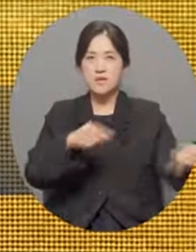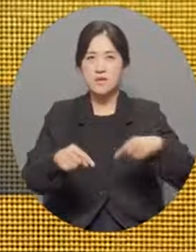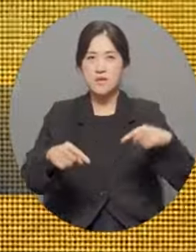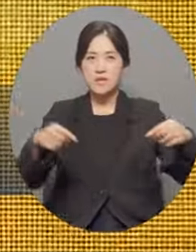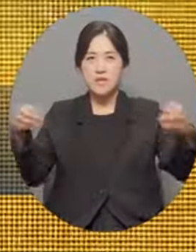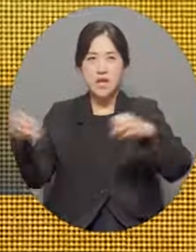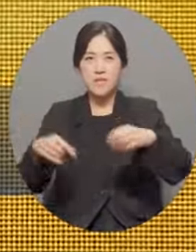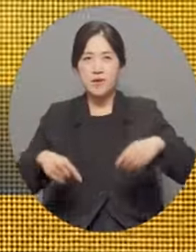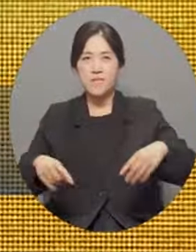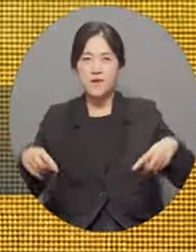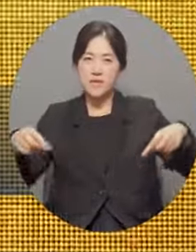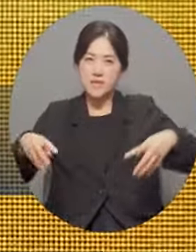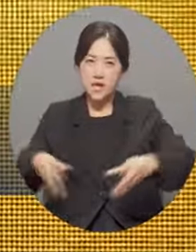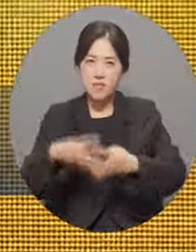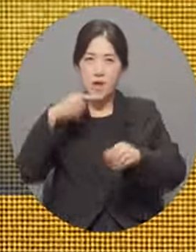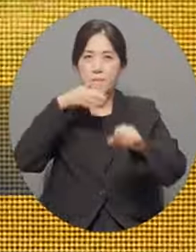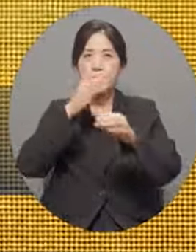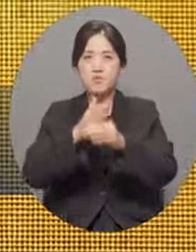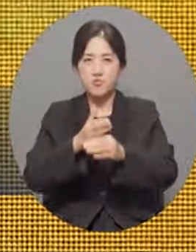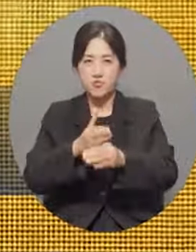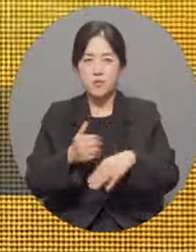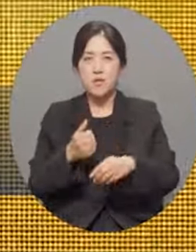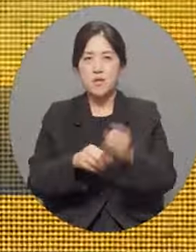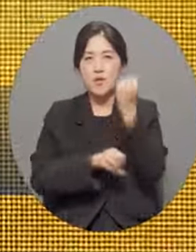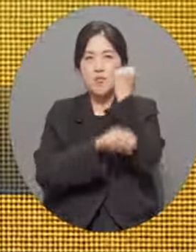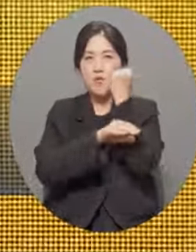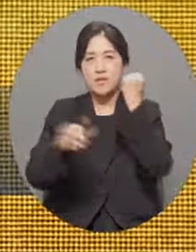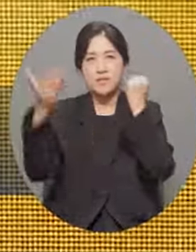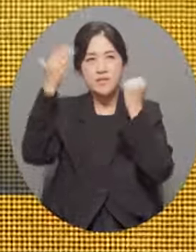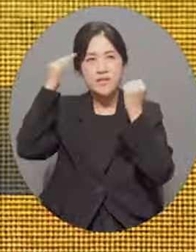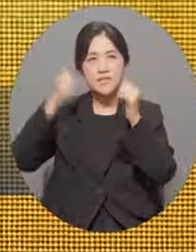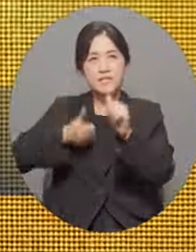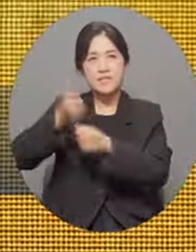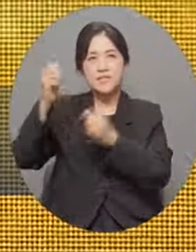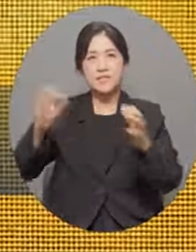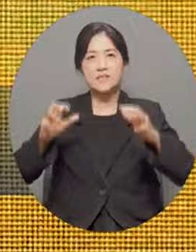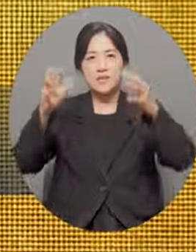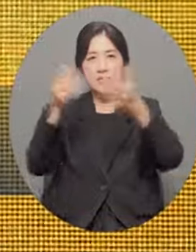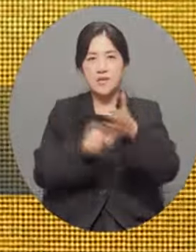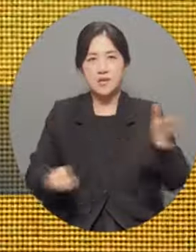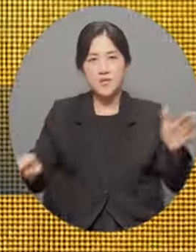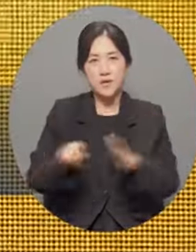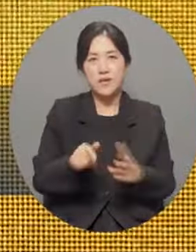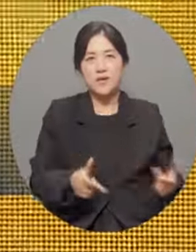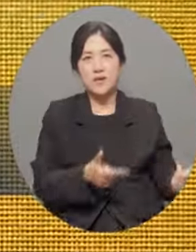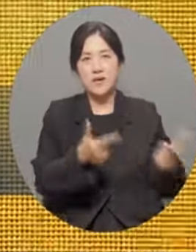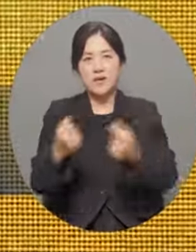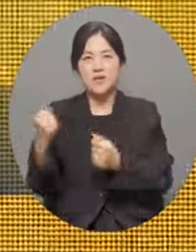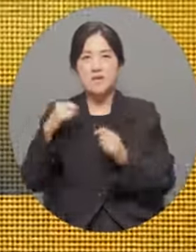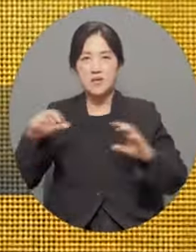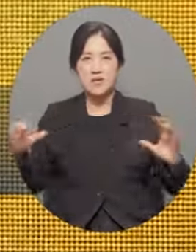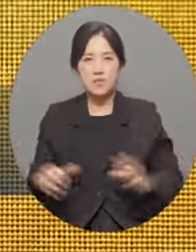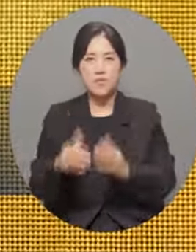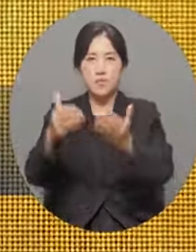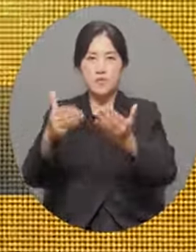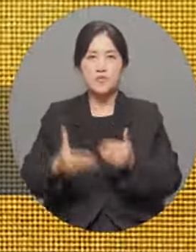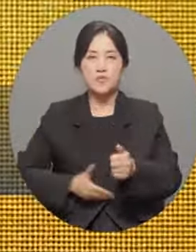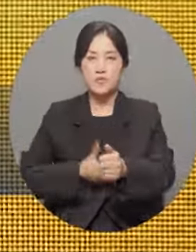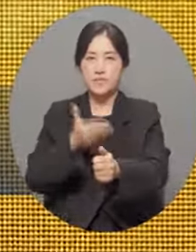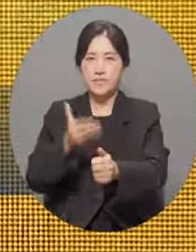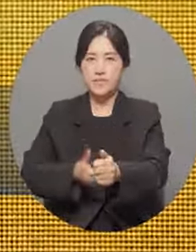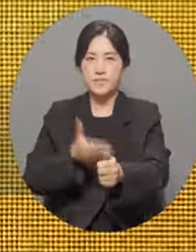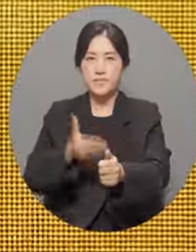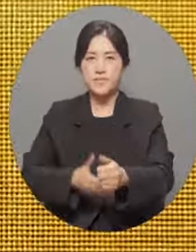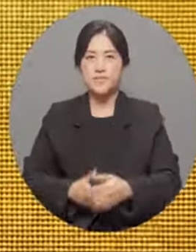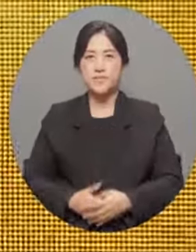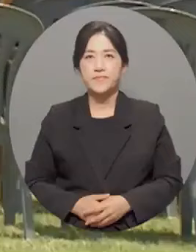타협의 민주주의, 원칙과 상식이 승리하는 세상을 위해 함께 힘을 보태주시길